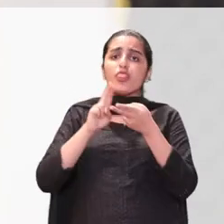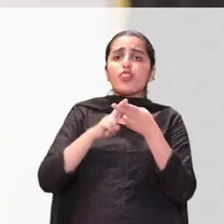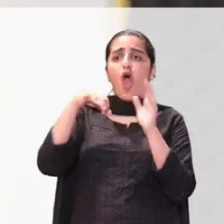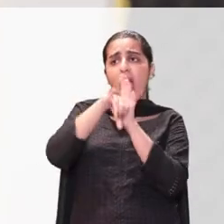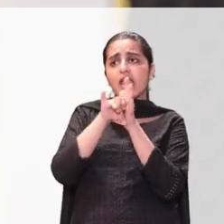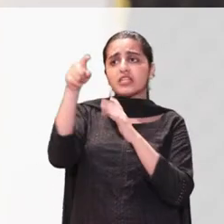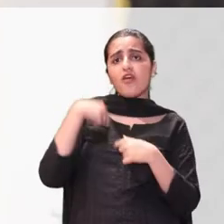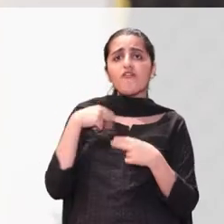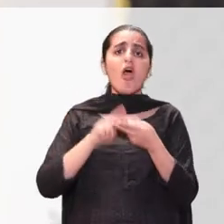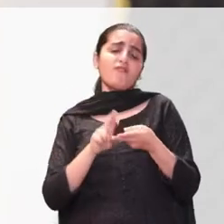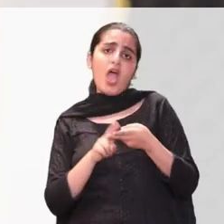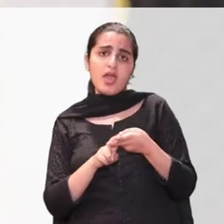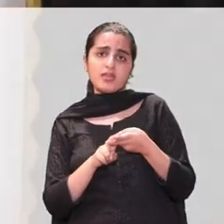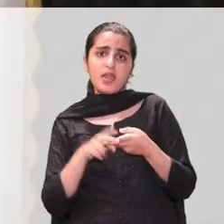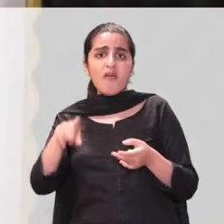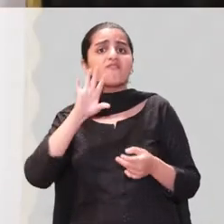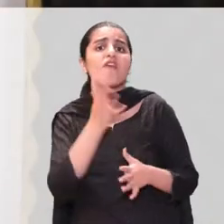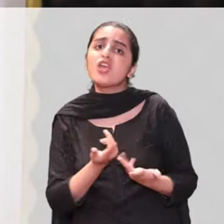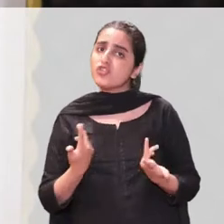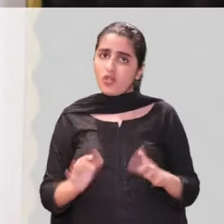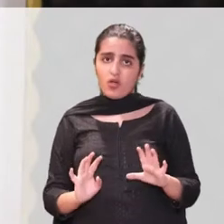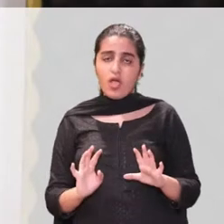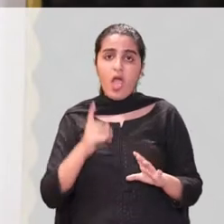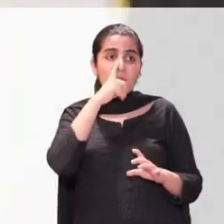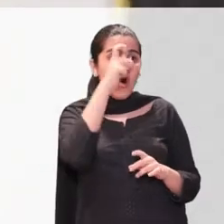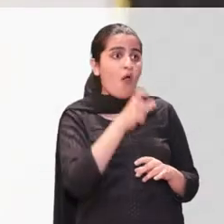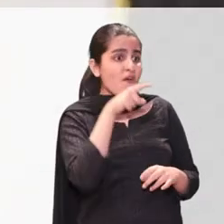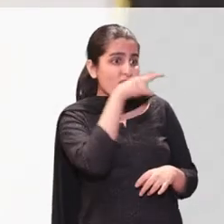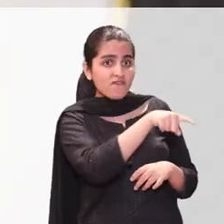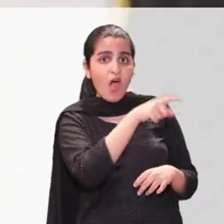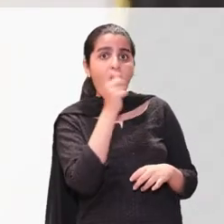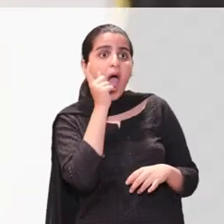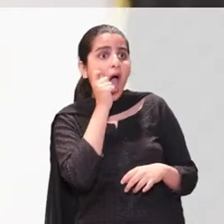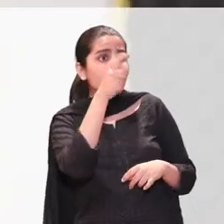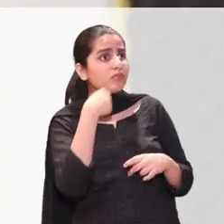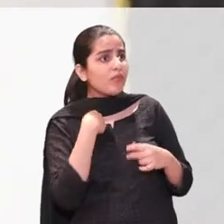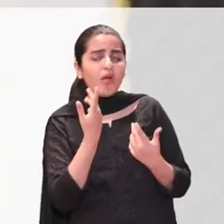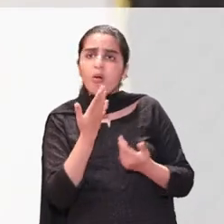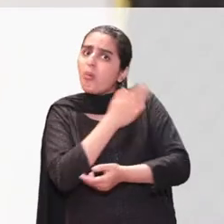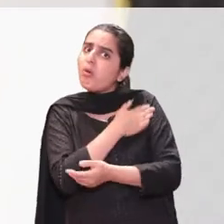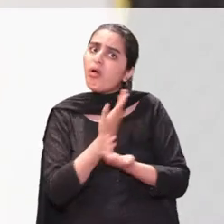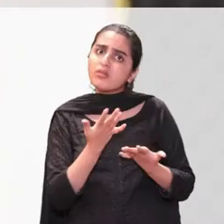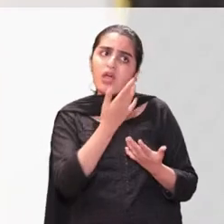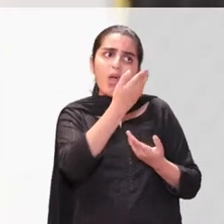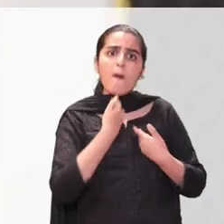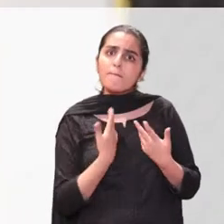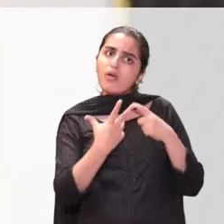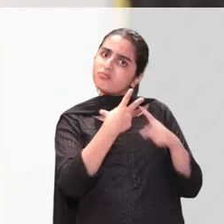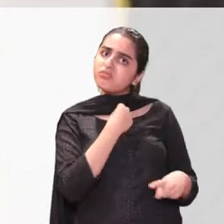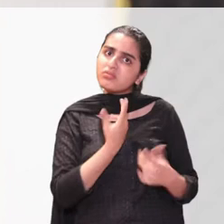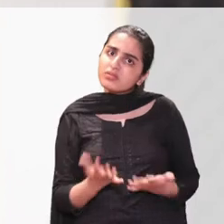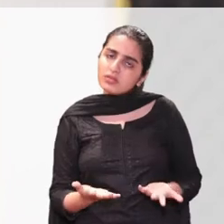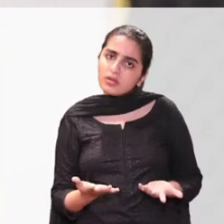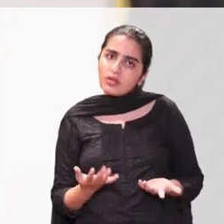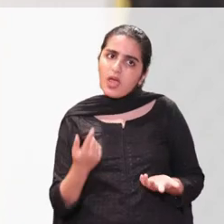चीज mind-stuff फ्रेंड फैशन हो गया ना और जिस लड़की का बॉयफ्रेंड नहीं है उसको कंपलेक्स हो गया है में कुछ ही नहीं है